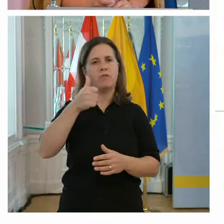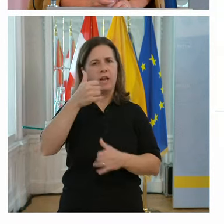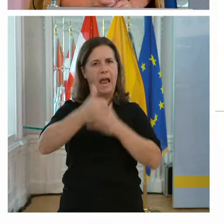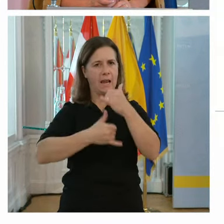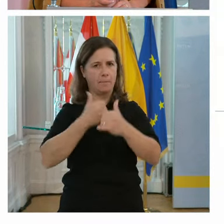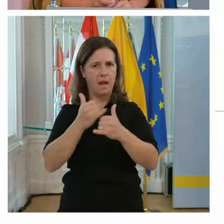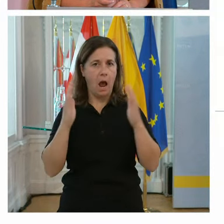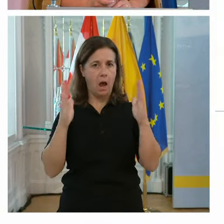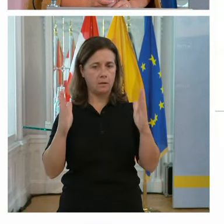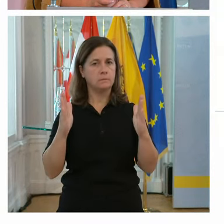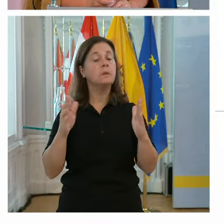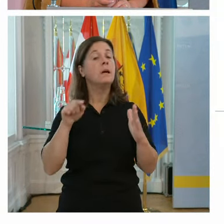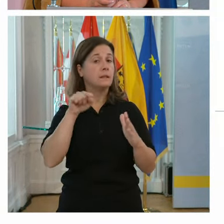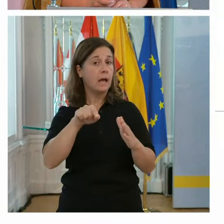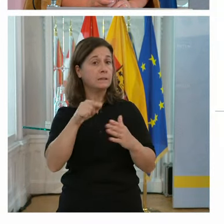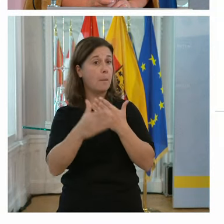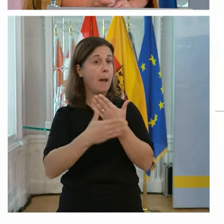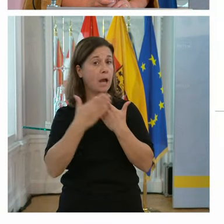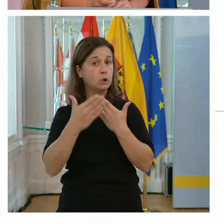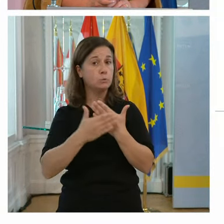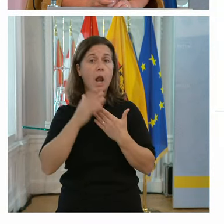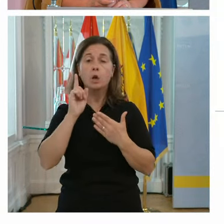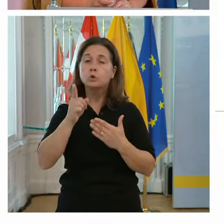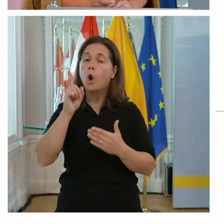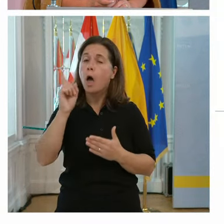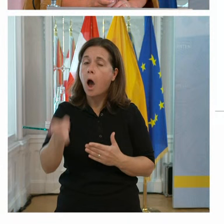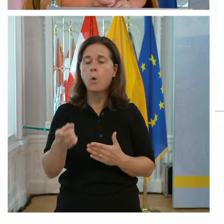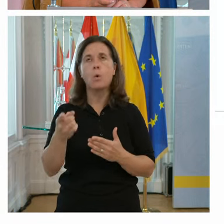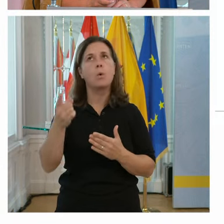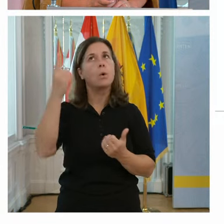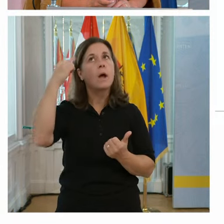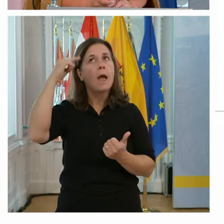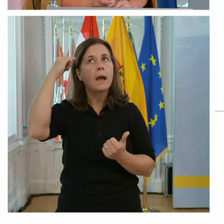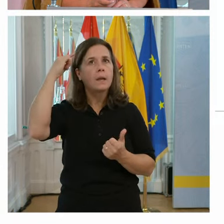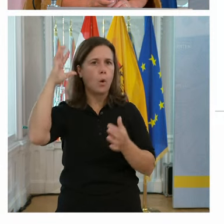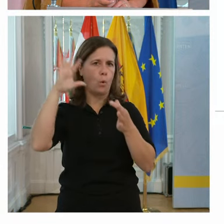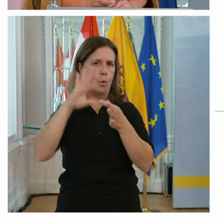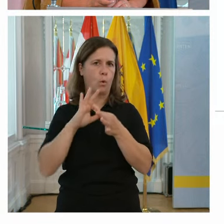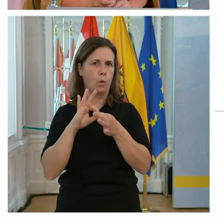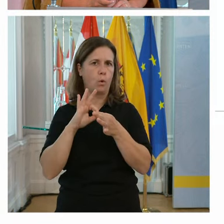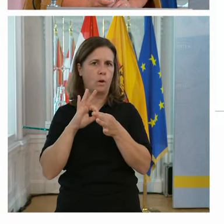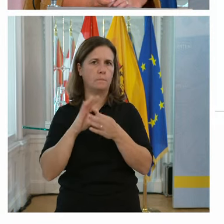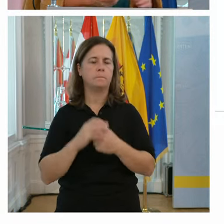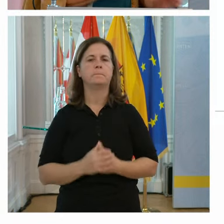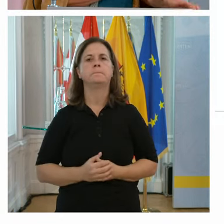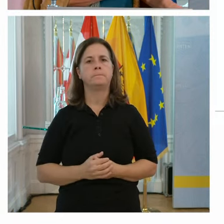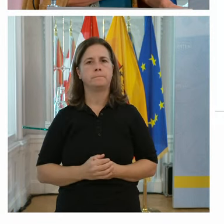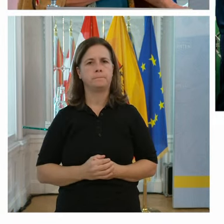sind Beispiele, die sollten wir uns auch in Erinnerung rufen.